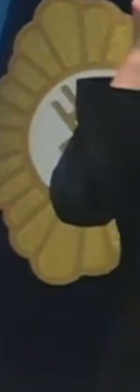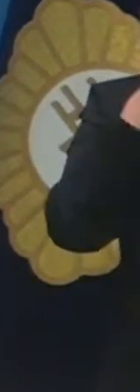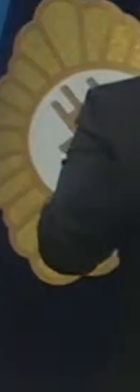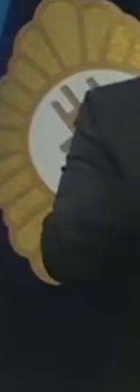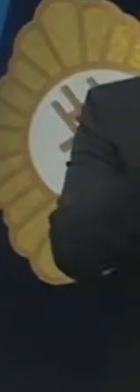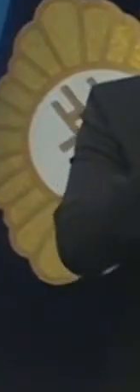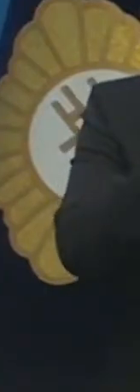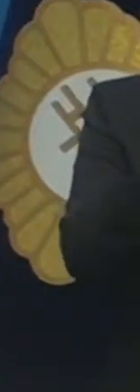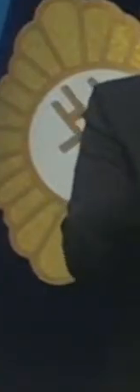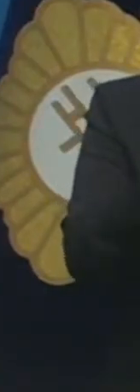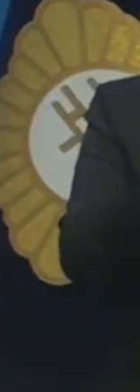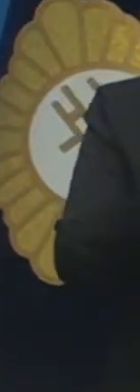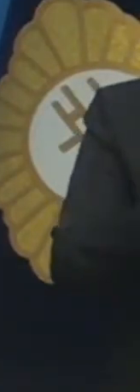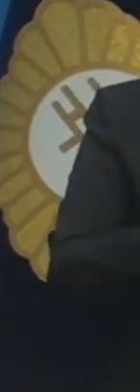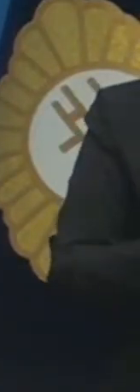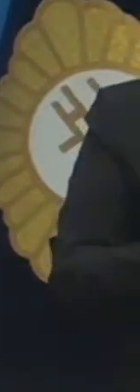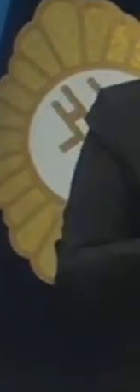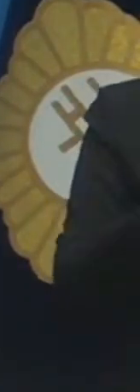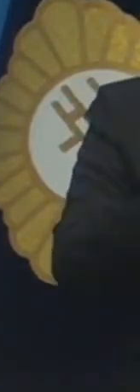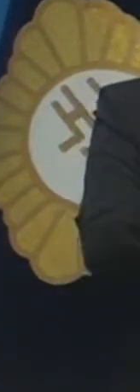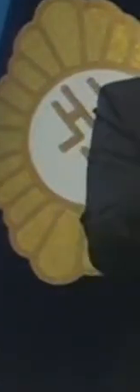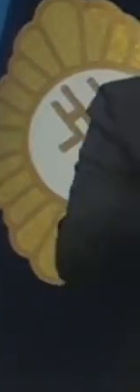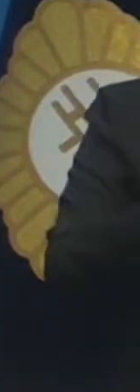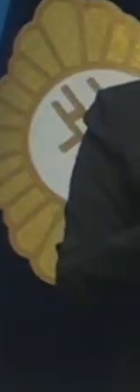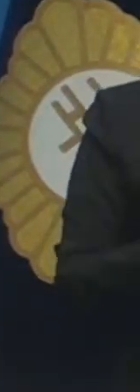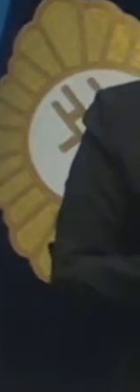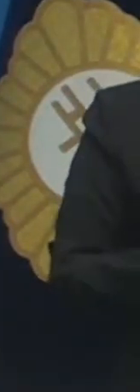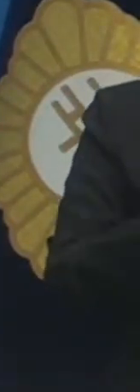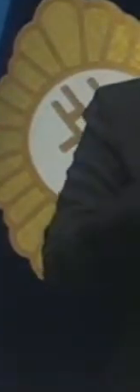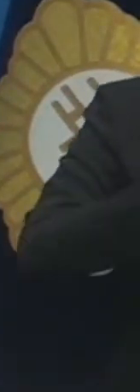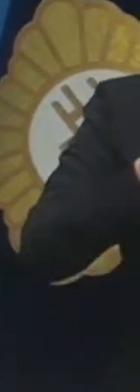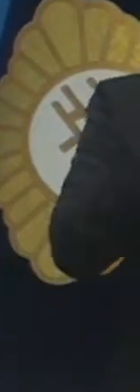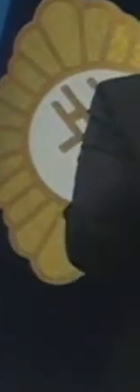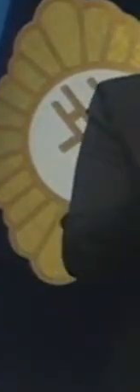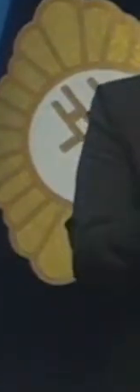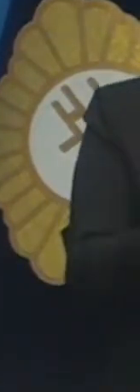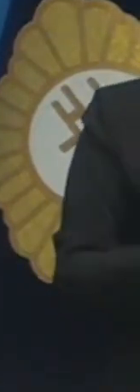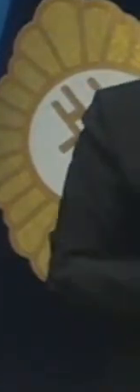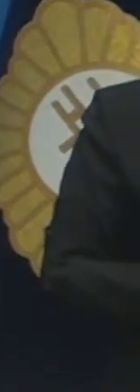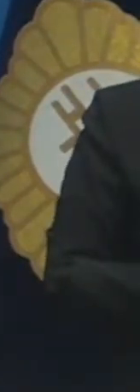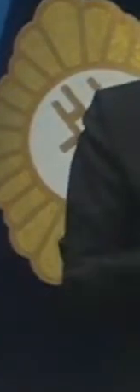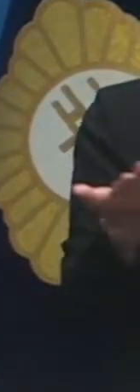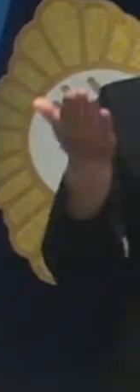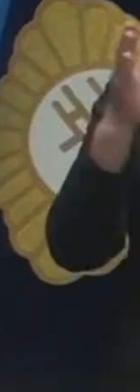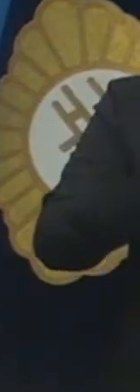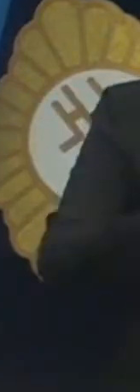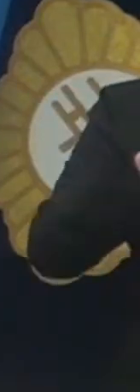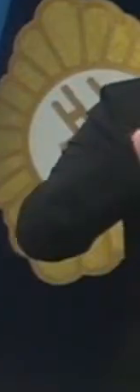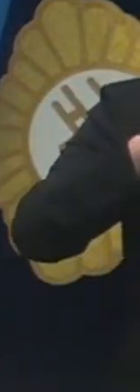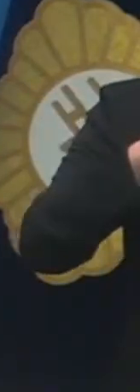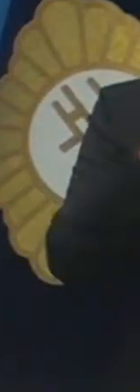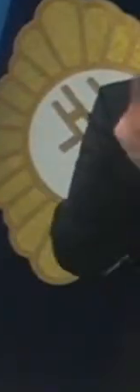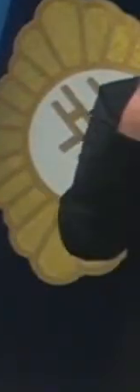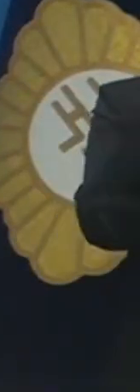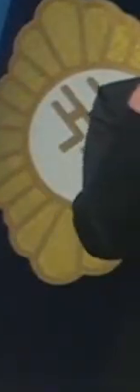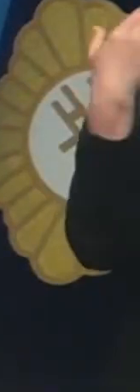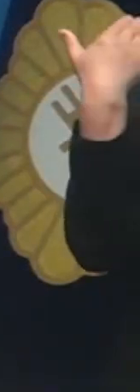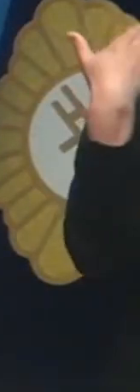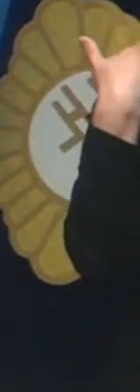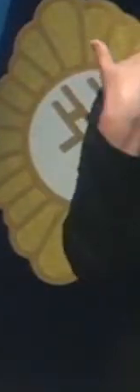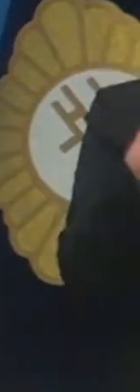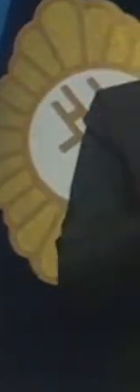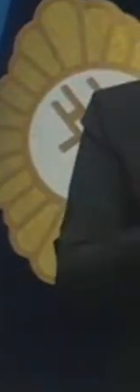매우 비정상적인 상황이었음을 알렸습니다. 그러나 국민대는 권력